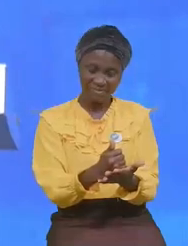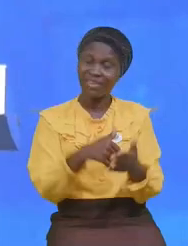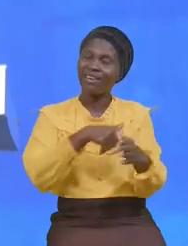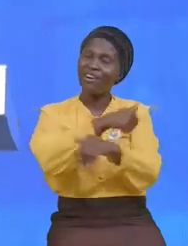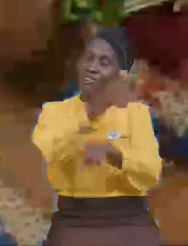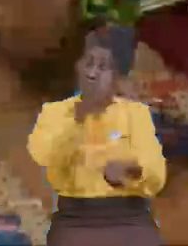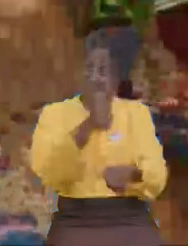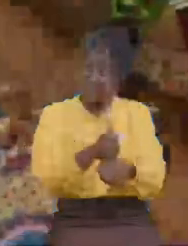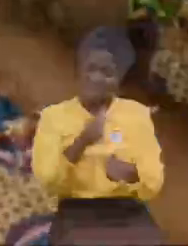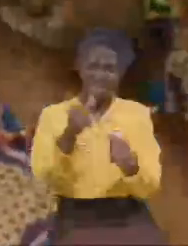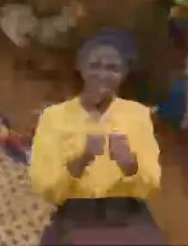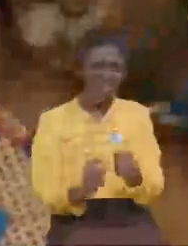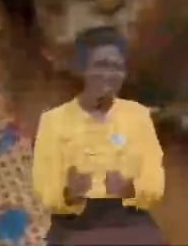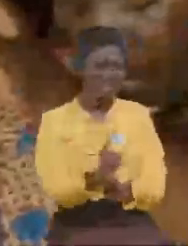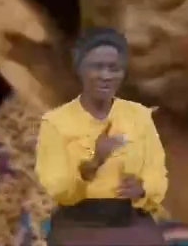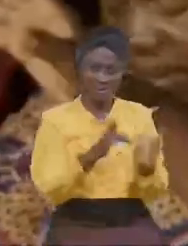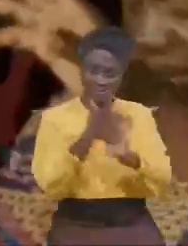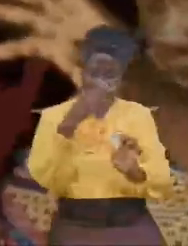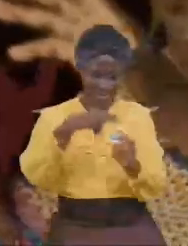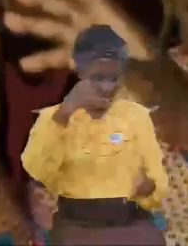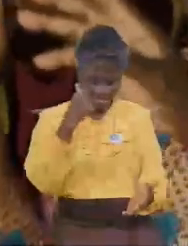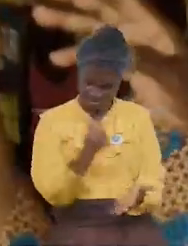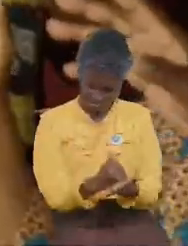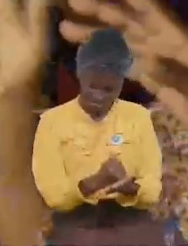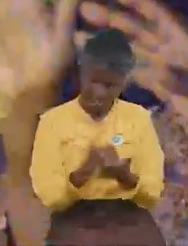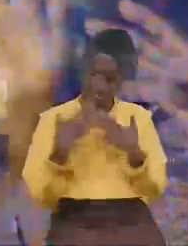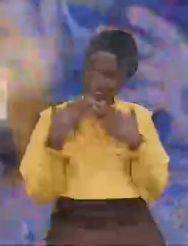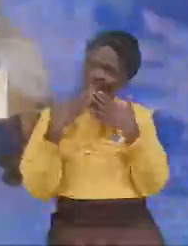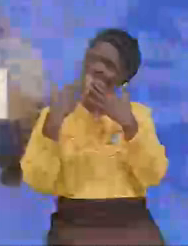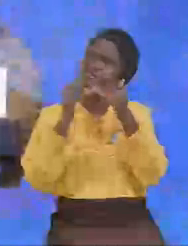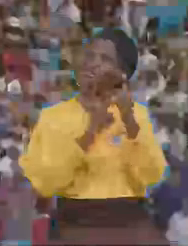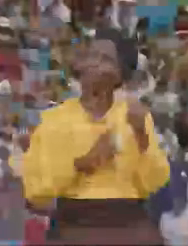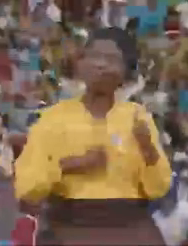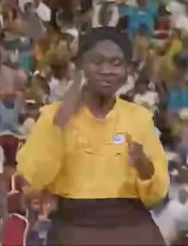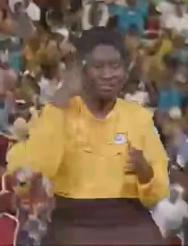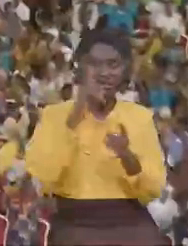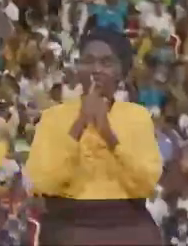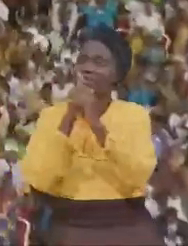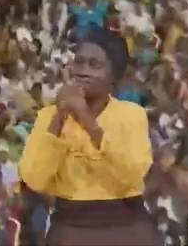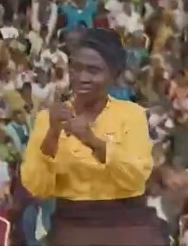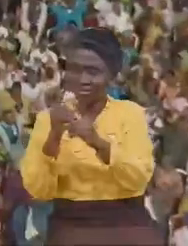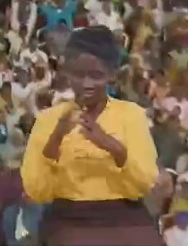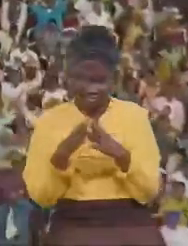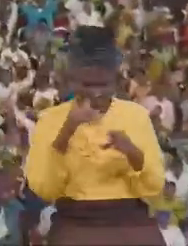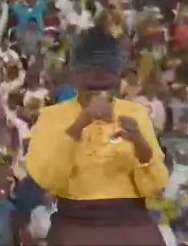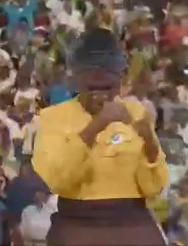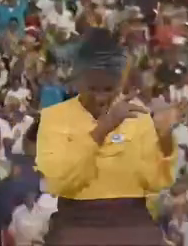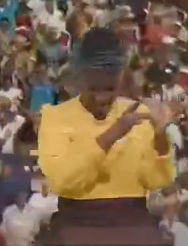La confirmation partout. Merci Seigneur pour la réponse.